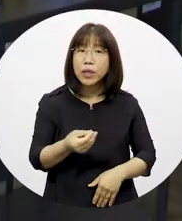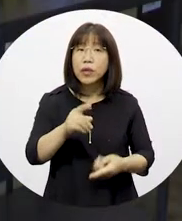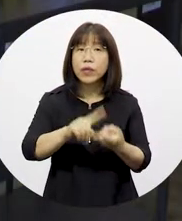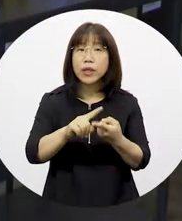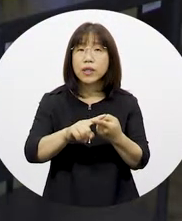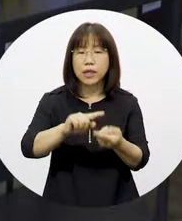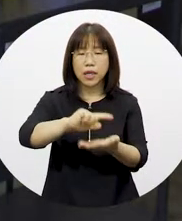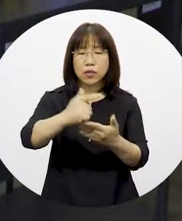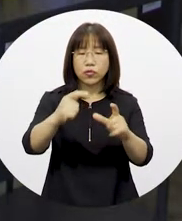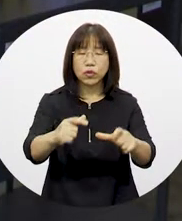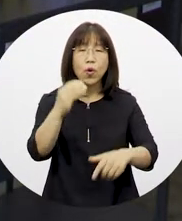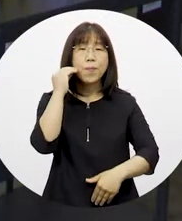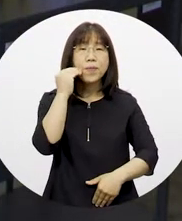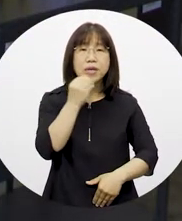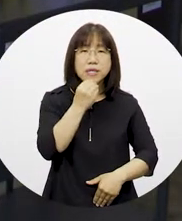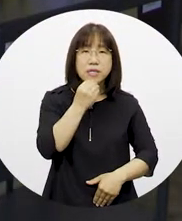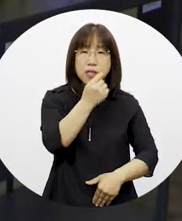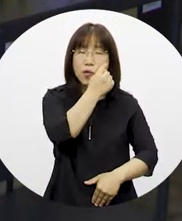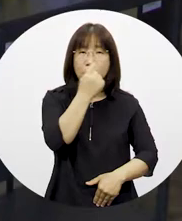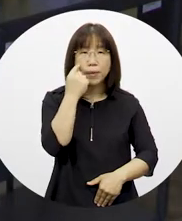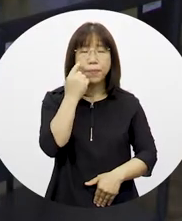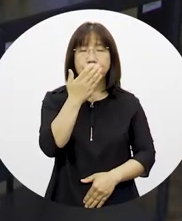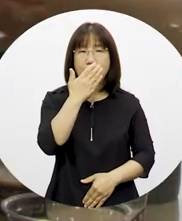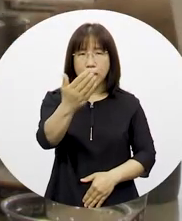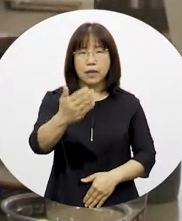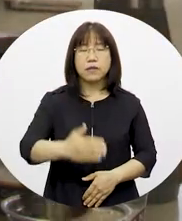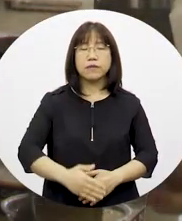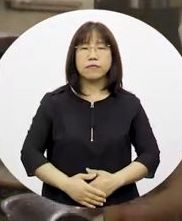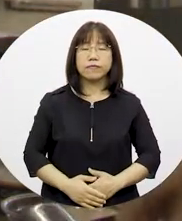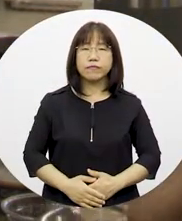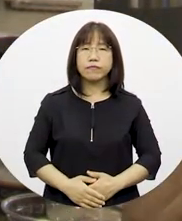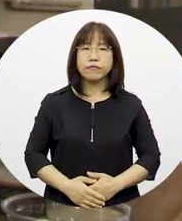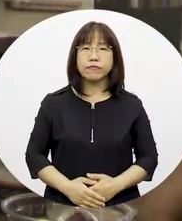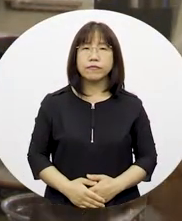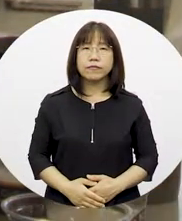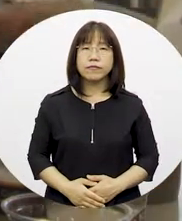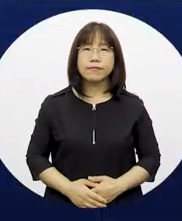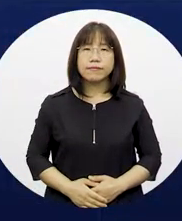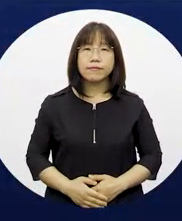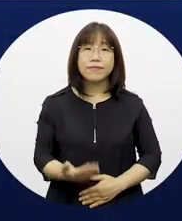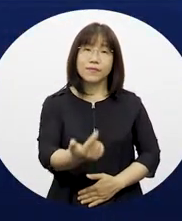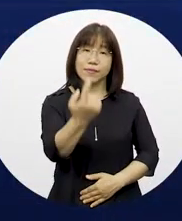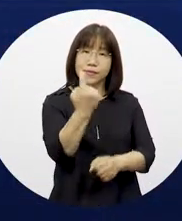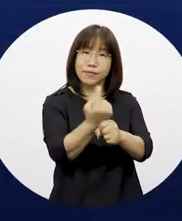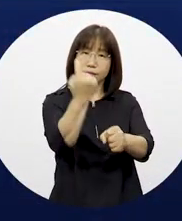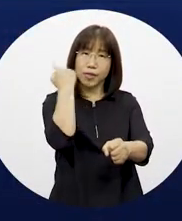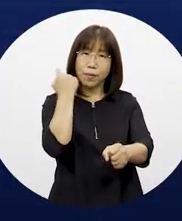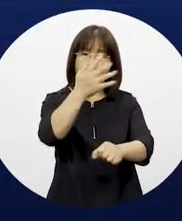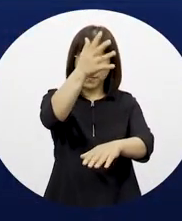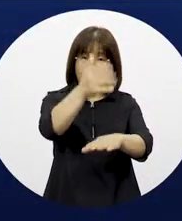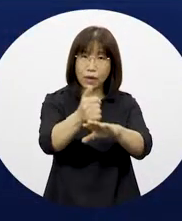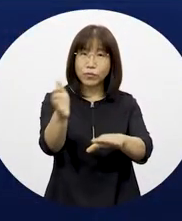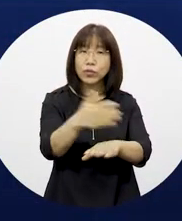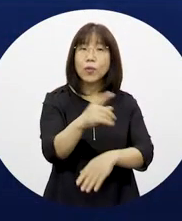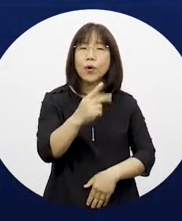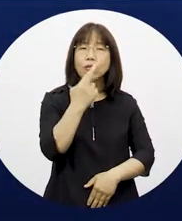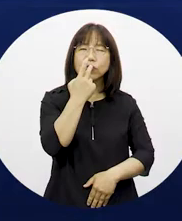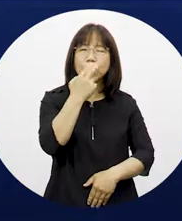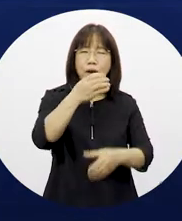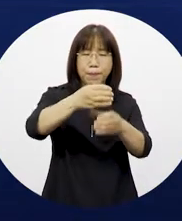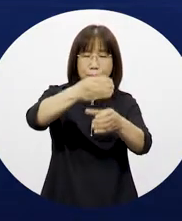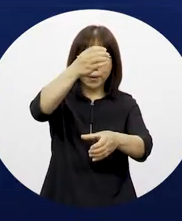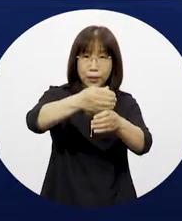대한 자세한 사항은 강서구청 홈페이지에서 확인할 수 있습니다. 지난해 말부터 투명 페트병